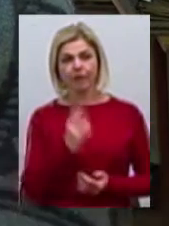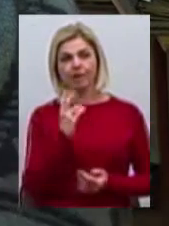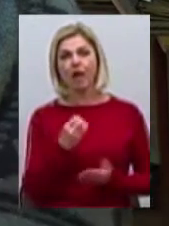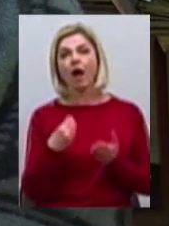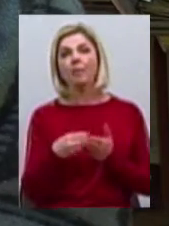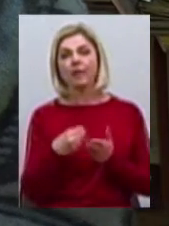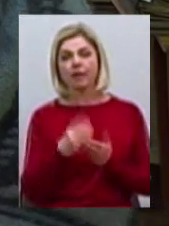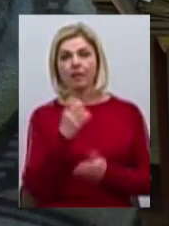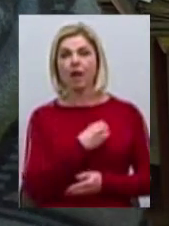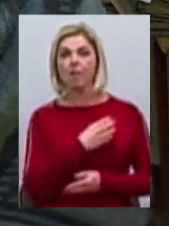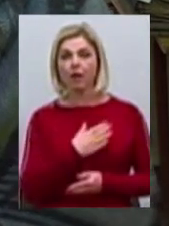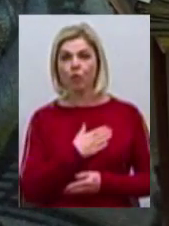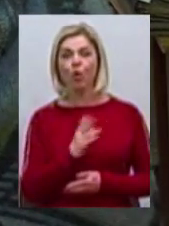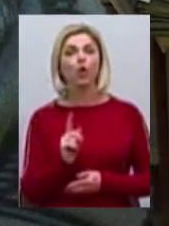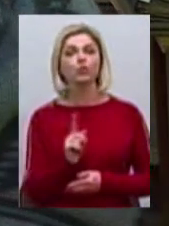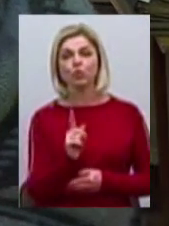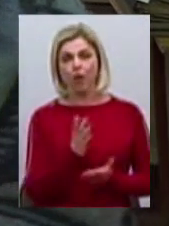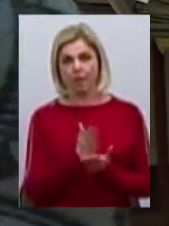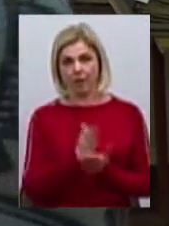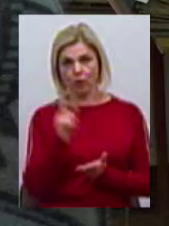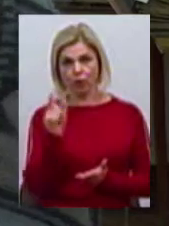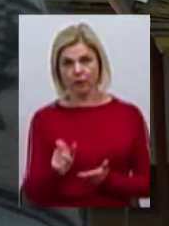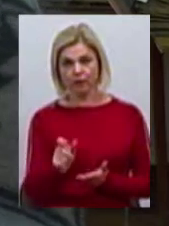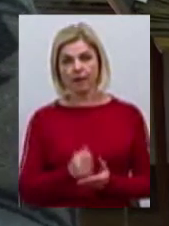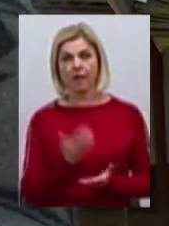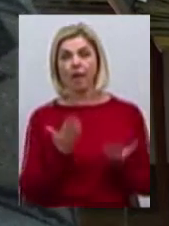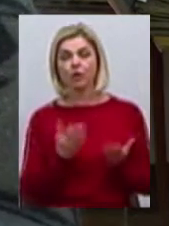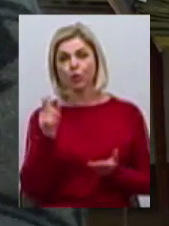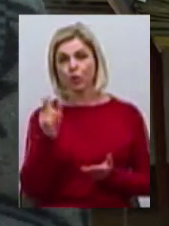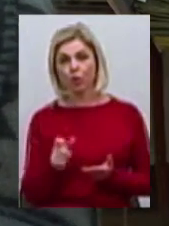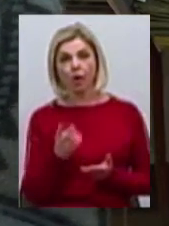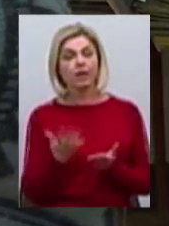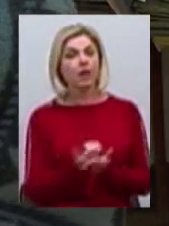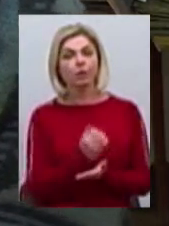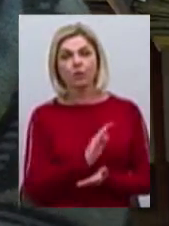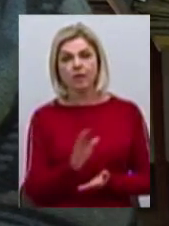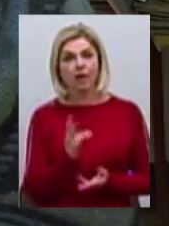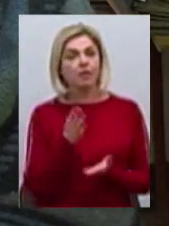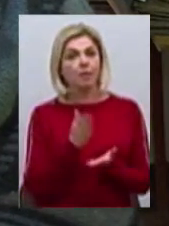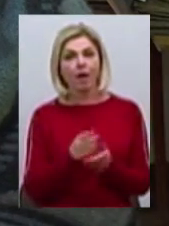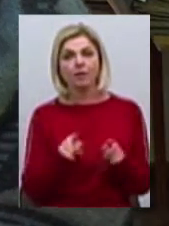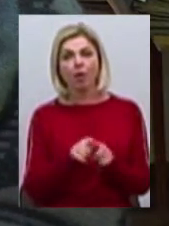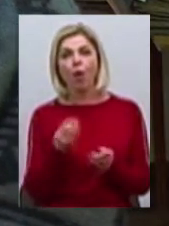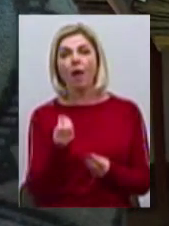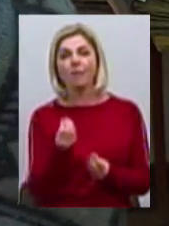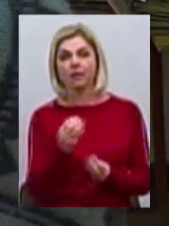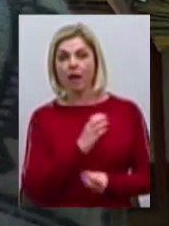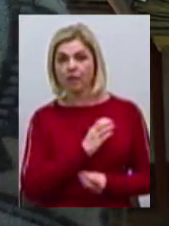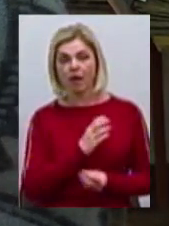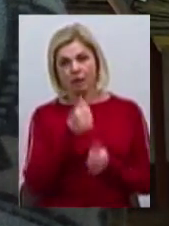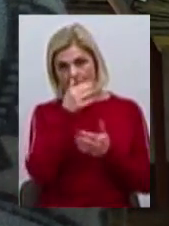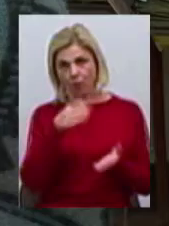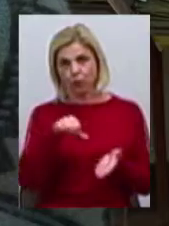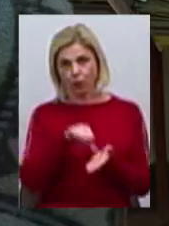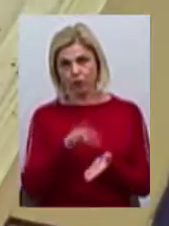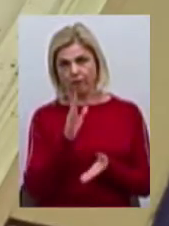на майно, яким володіла людина. І якщо людина не досягала, не мала такого капіталу, вона не могла брати